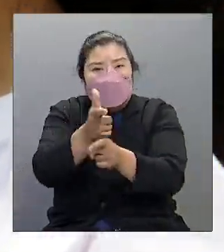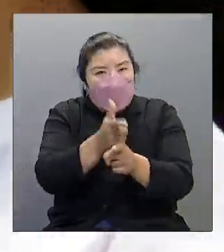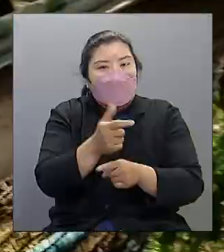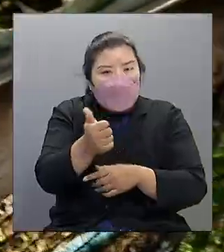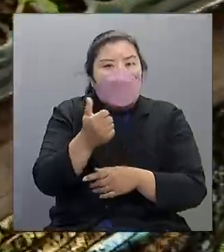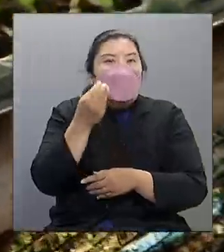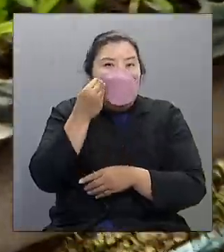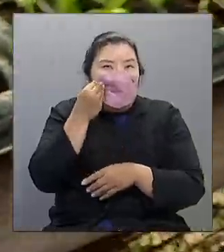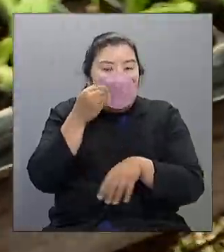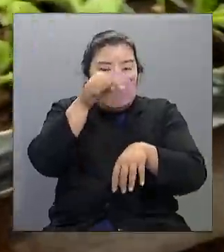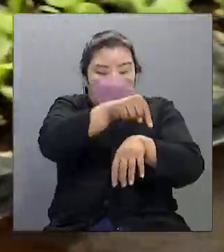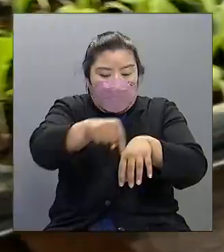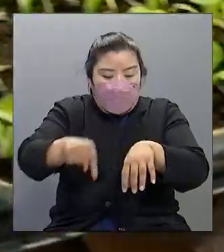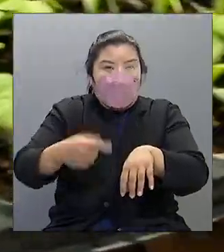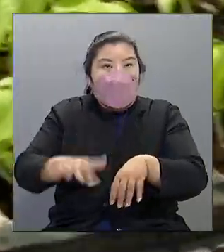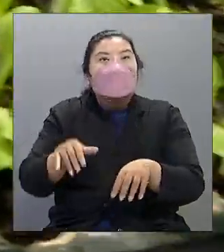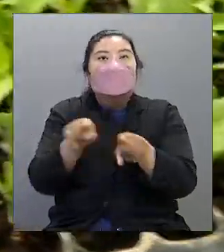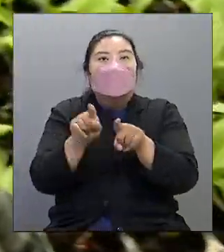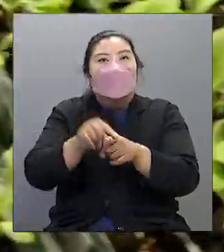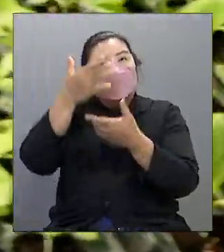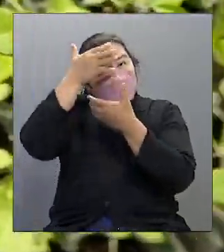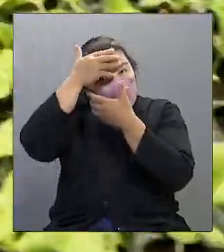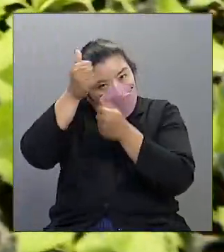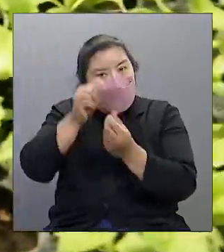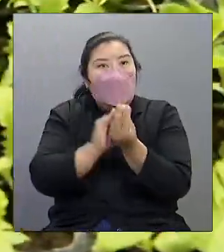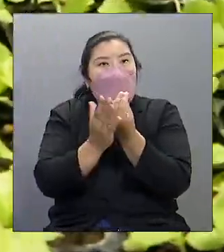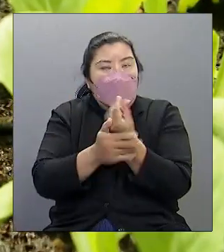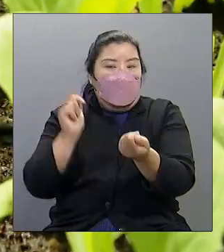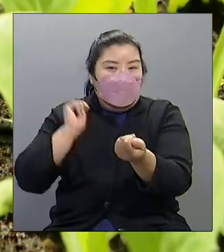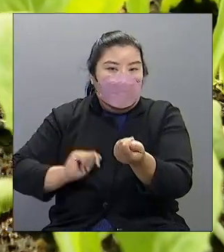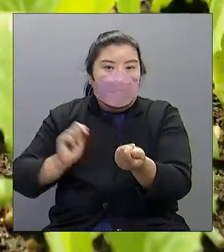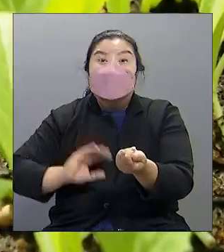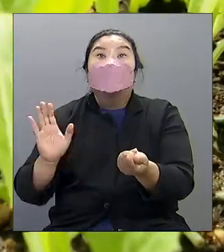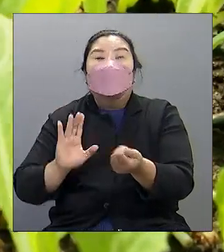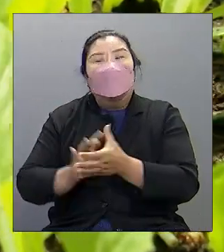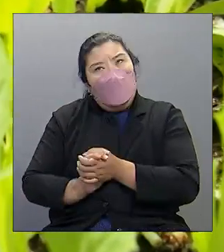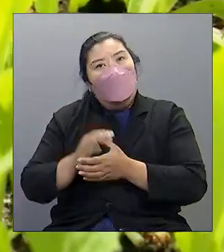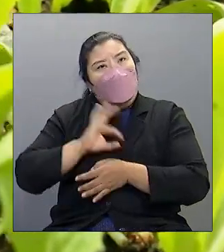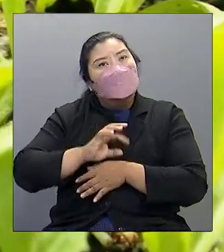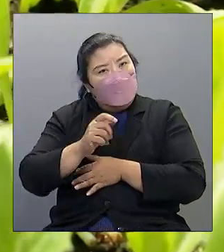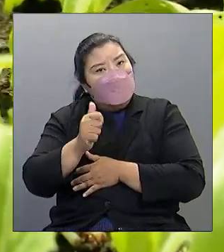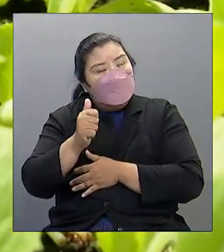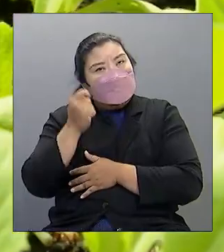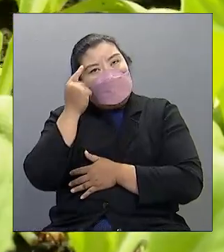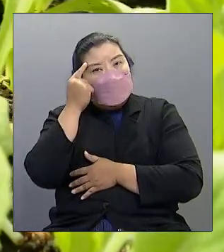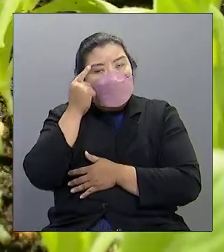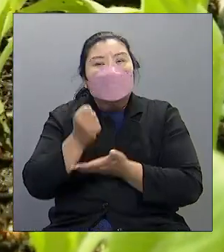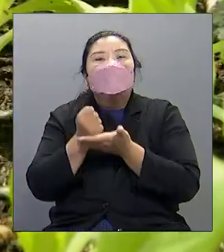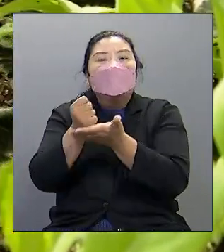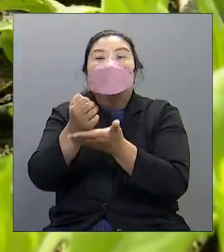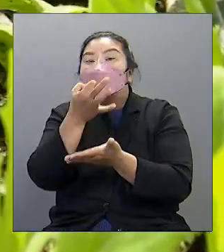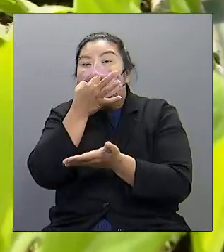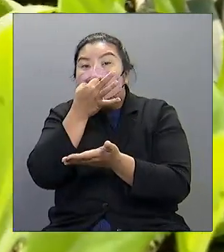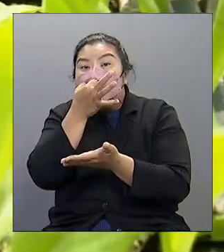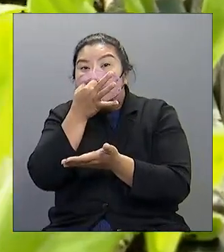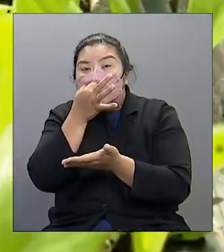อนบ้านก็เริมมาสนใจเรเกษอิสีมากขึ้นเราก็ดีใจวาเราสามารถสรางอาชีพให้กโ